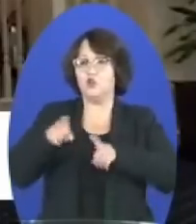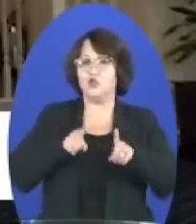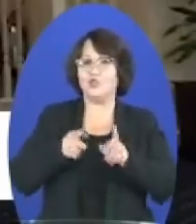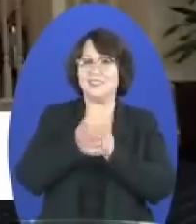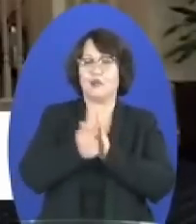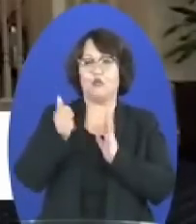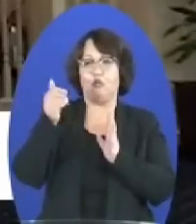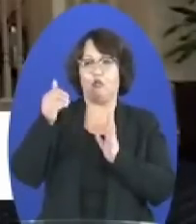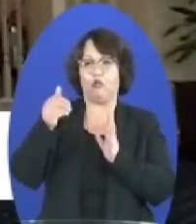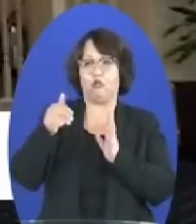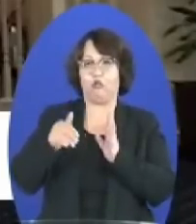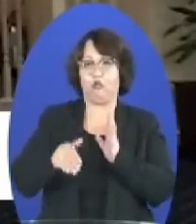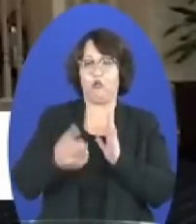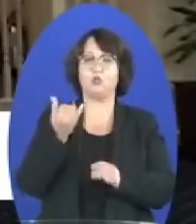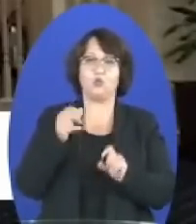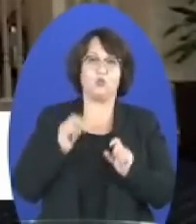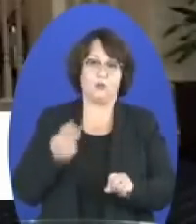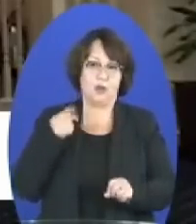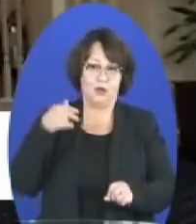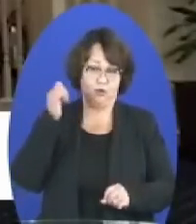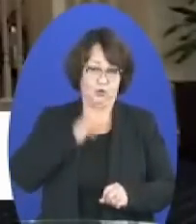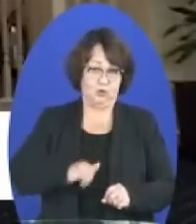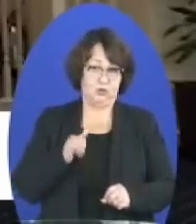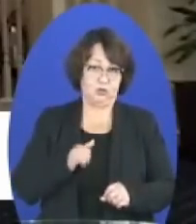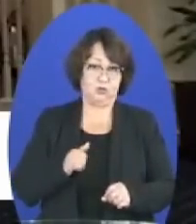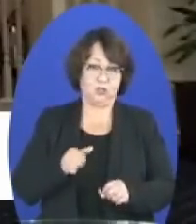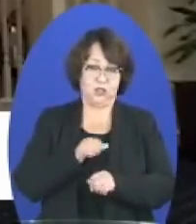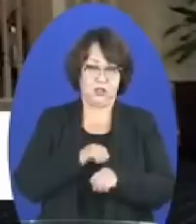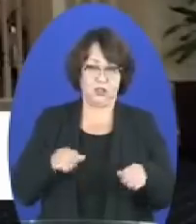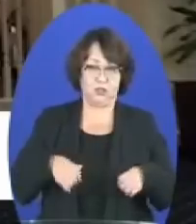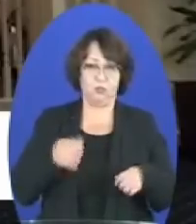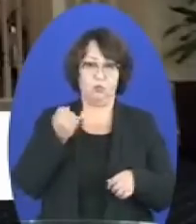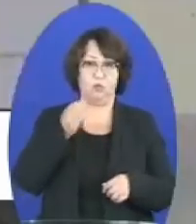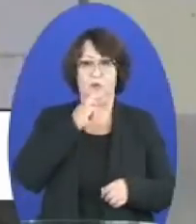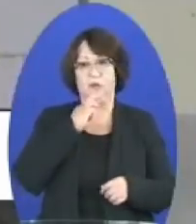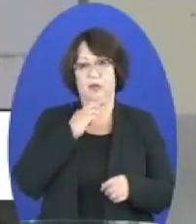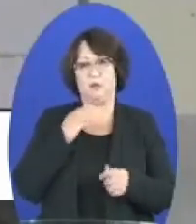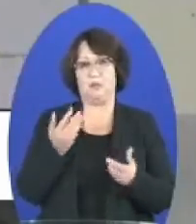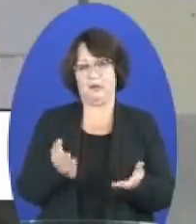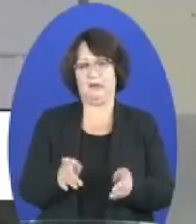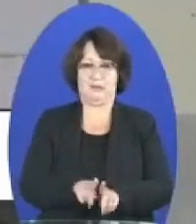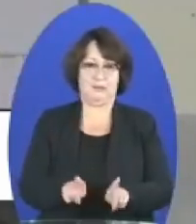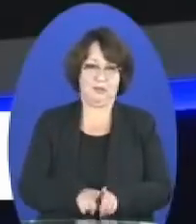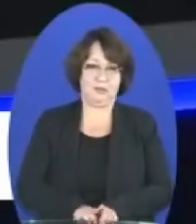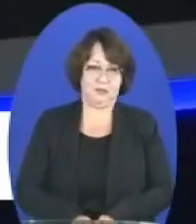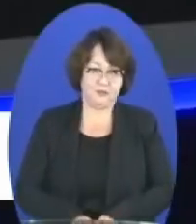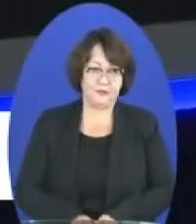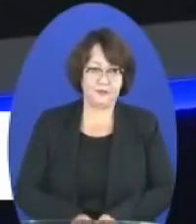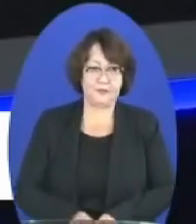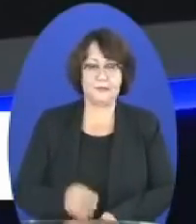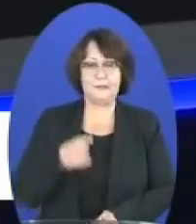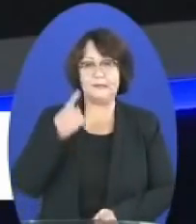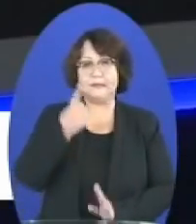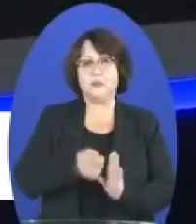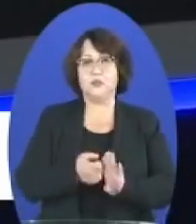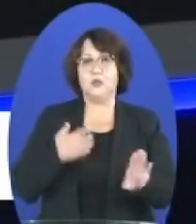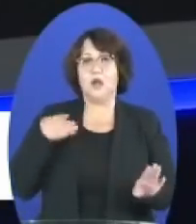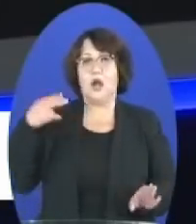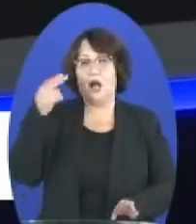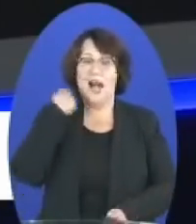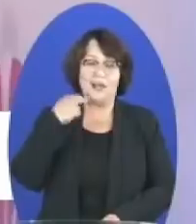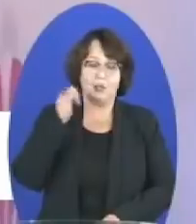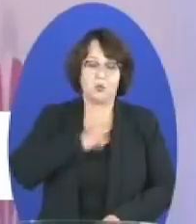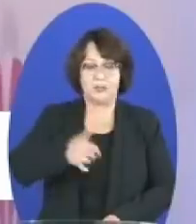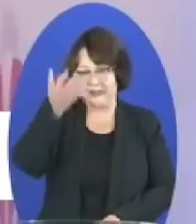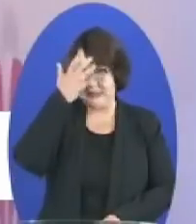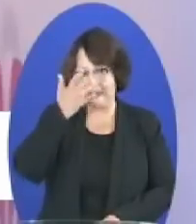сулруулж байна. Лондонгийн энэхүү шийдвэр хэрэглэгчдийн хувьд ч гэсэн муу мэдээ байх болно. Өнгөрсөн 1-р сард Британи засгийн газар